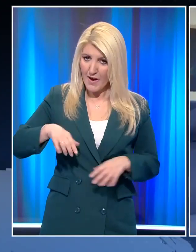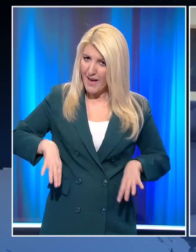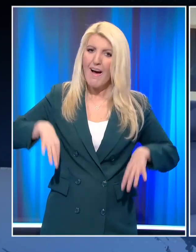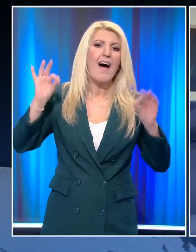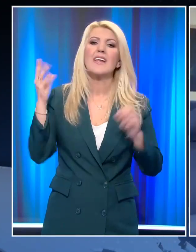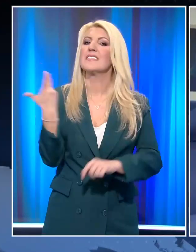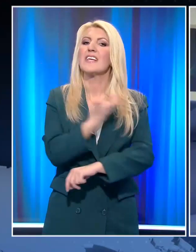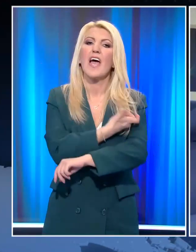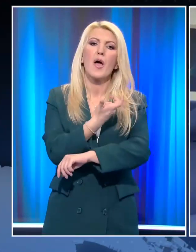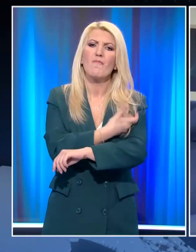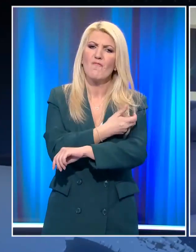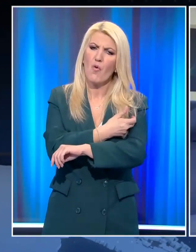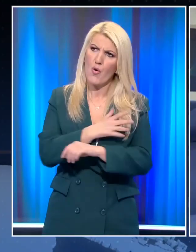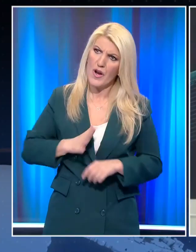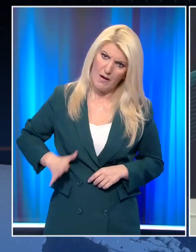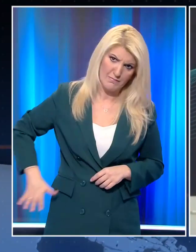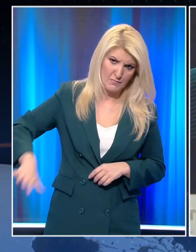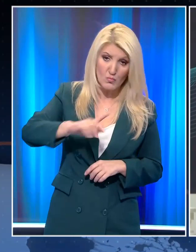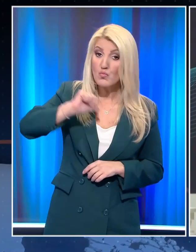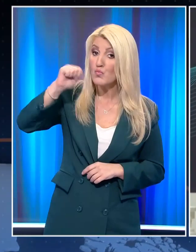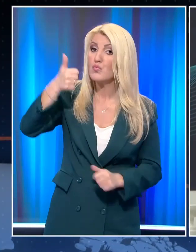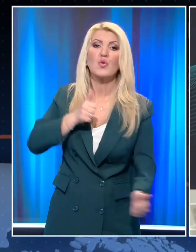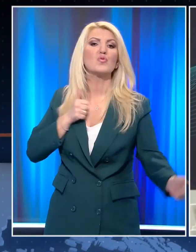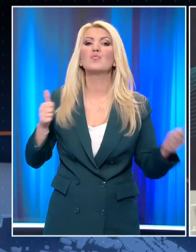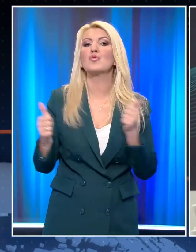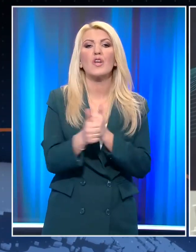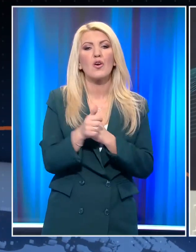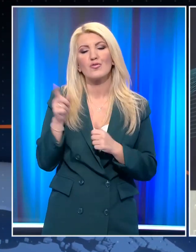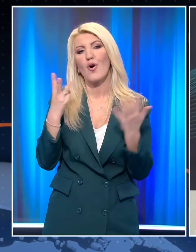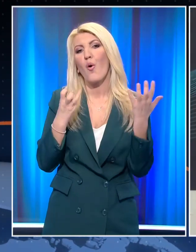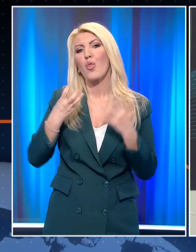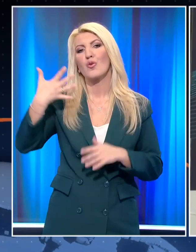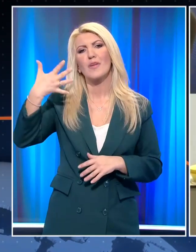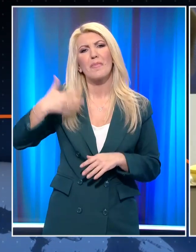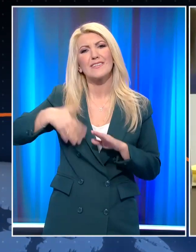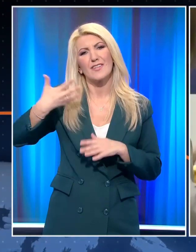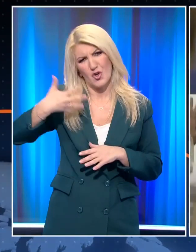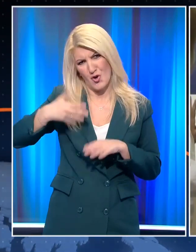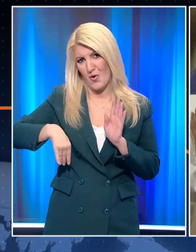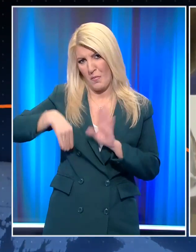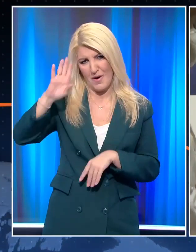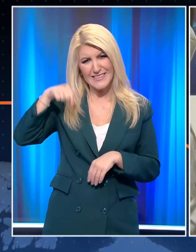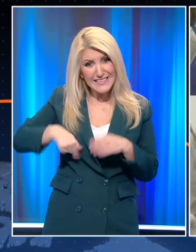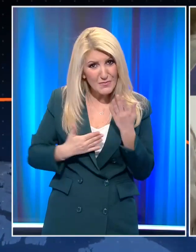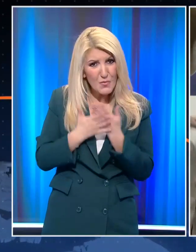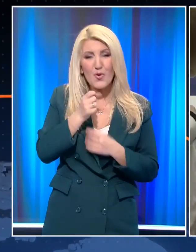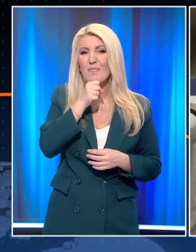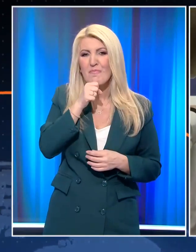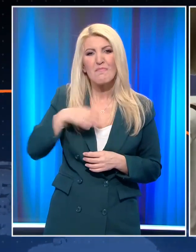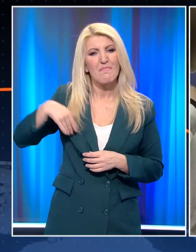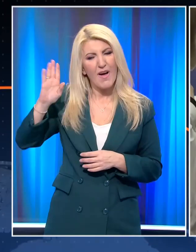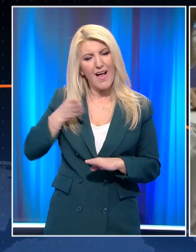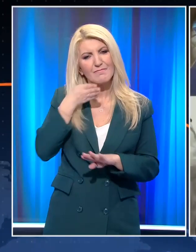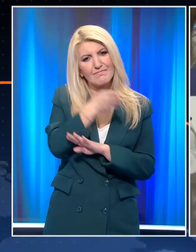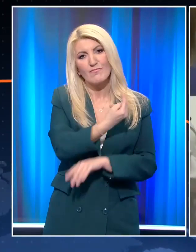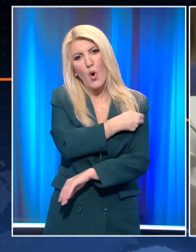εμβολιασμό του γενικού πληθυσμού, με πρώτους τους πολίτες άνω των 85 ετών. Από νωρίς το πρωί, ηλικιωμένοι εμβολιάζονται στα νοσοκομεία όλης